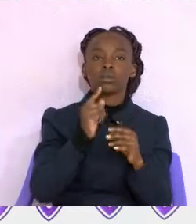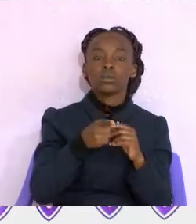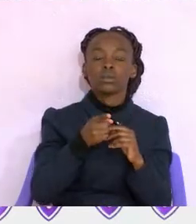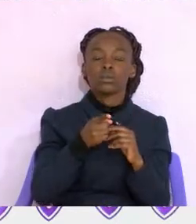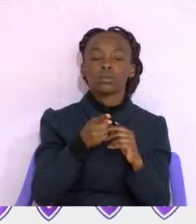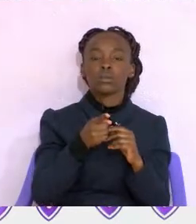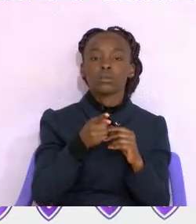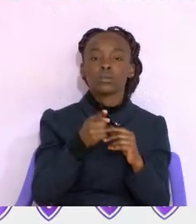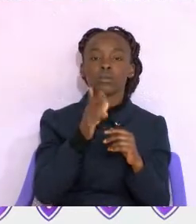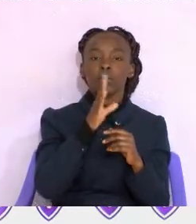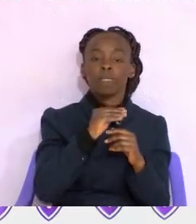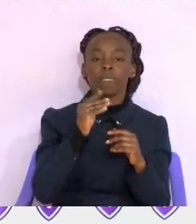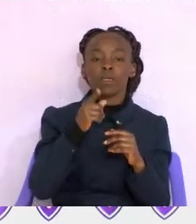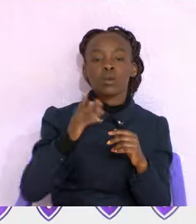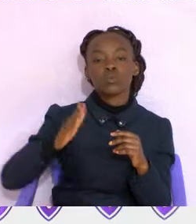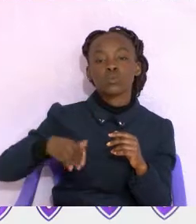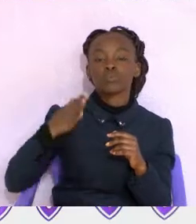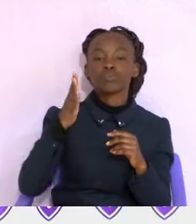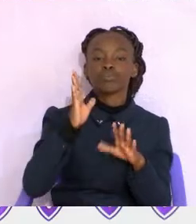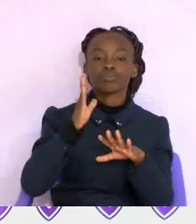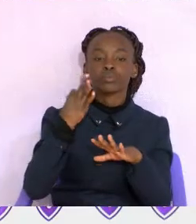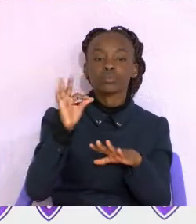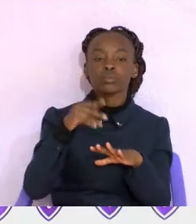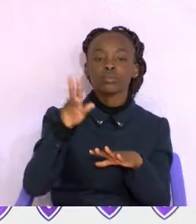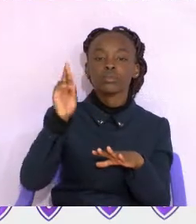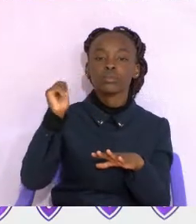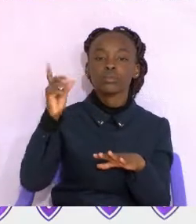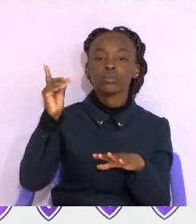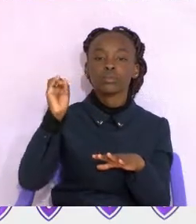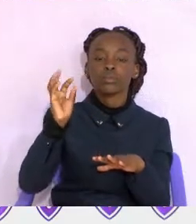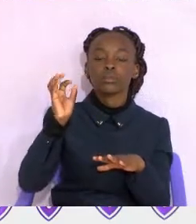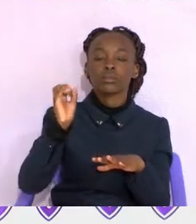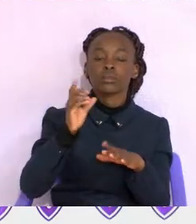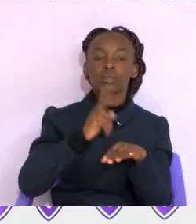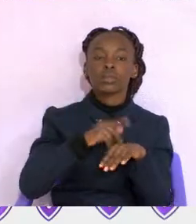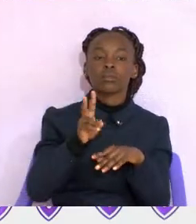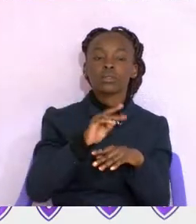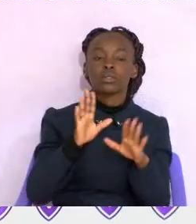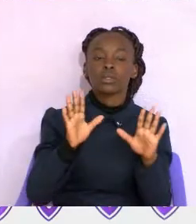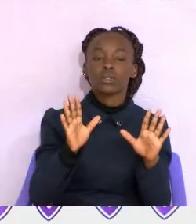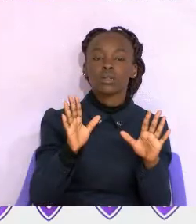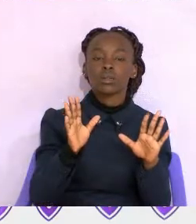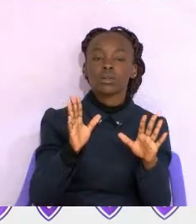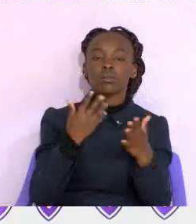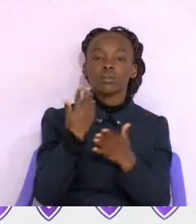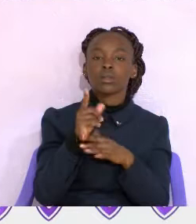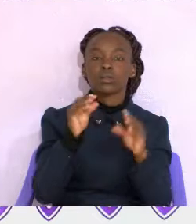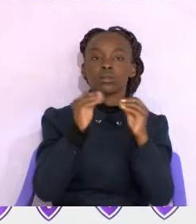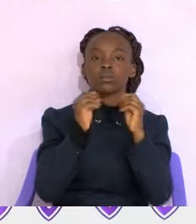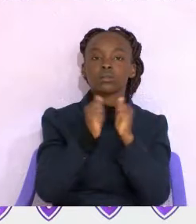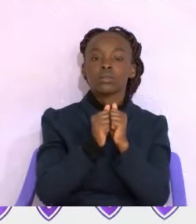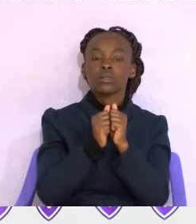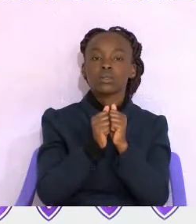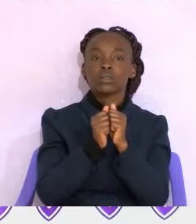uko mahali pale, unakaa kando ya redio yako. Unapotafakari mambo yamepitia, umepitia, umekutana nazo. Hata hivi